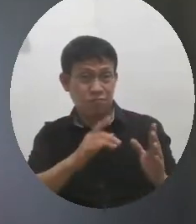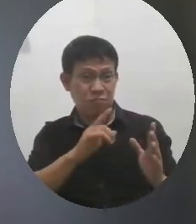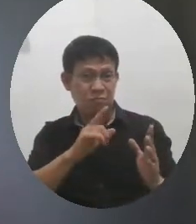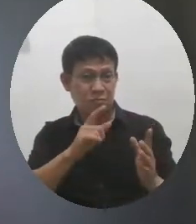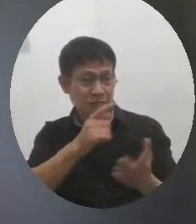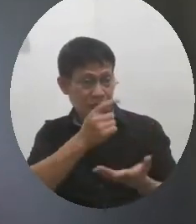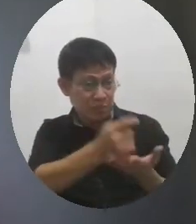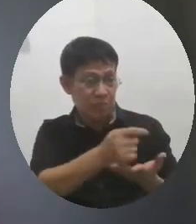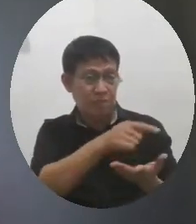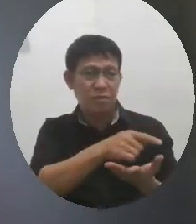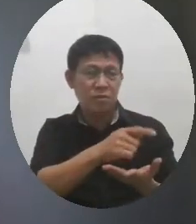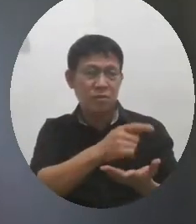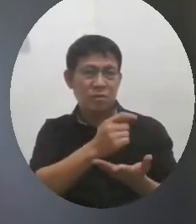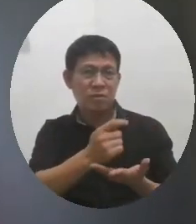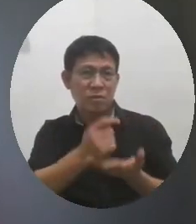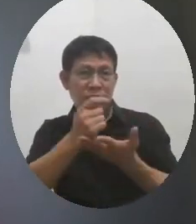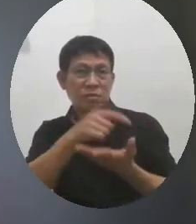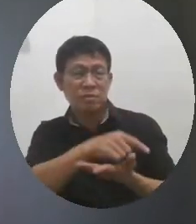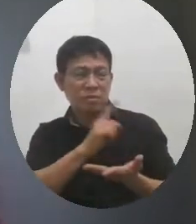napakamahal.